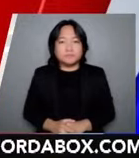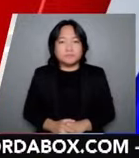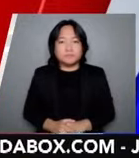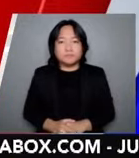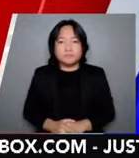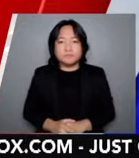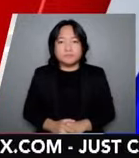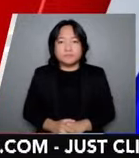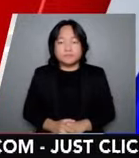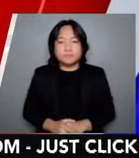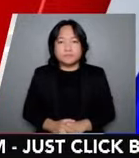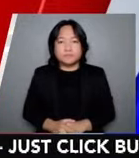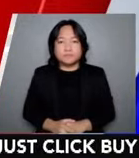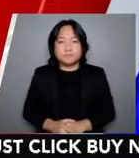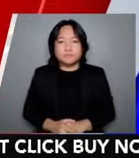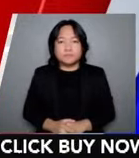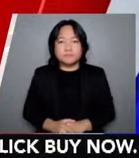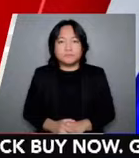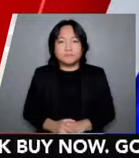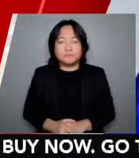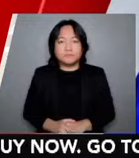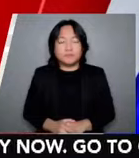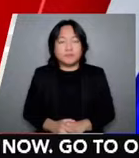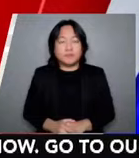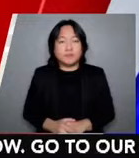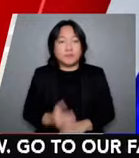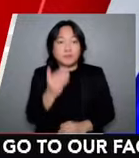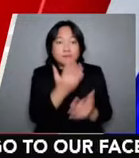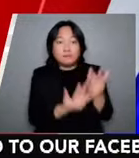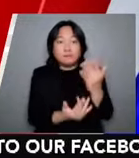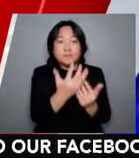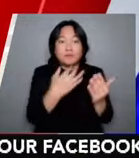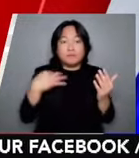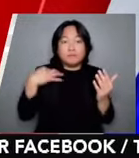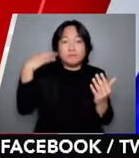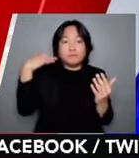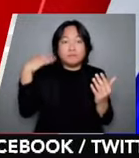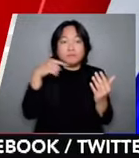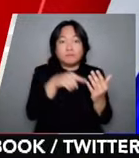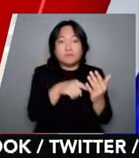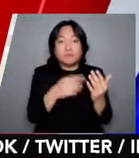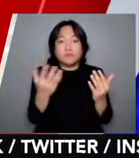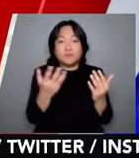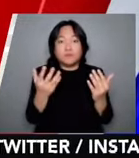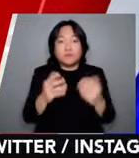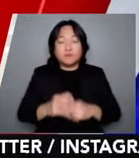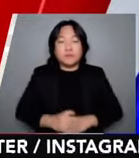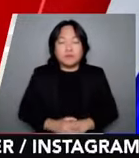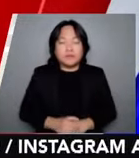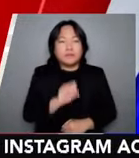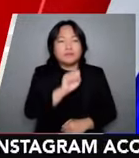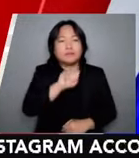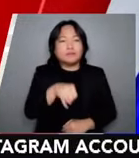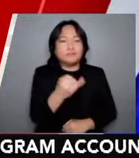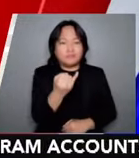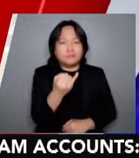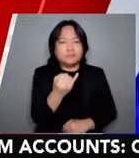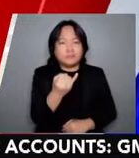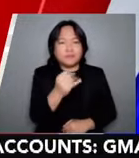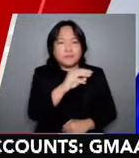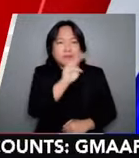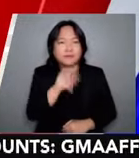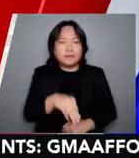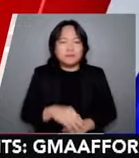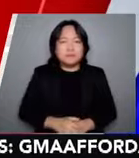Patay ang isang fire volunteer sa sunog sa Isla Batis sa San Juan City. Mahigit 1 milyong piso ang tinatayang halaga ng